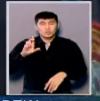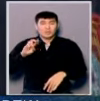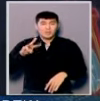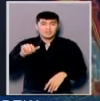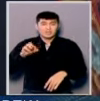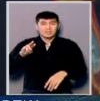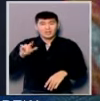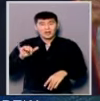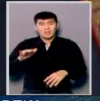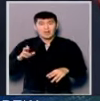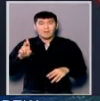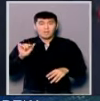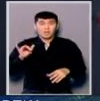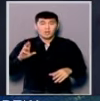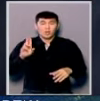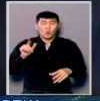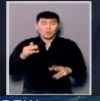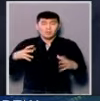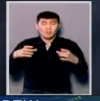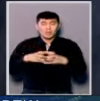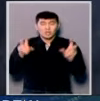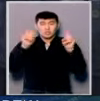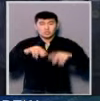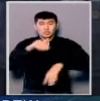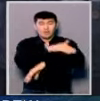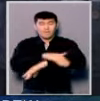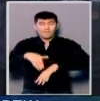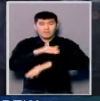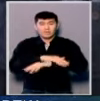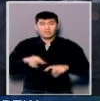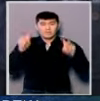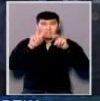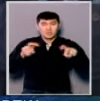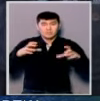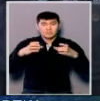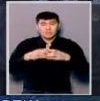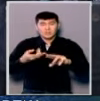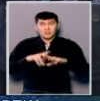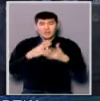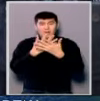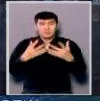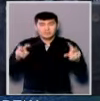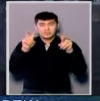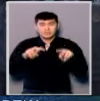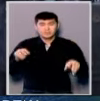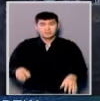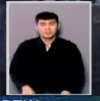Бесикте, Талгайран, Бірлік, Көктем. Теперь еще раз осмотрим все улицы в селе Аксай, все септики, все